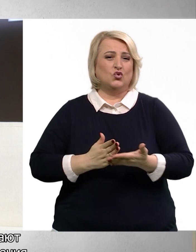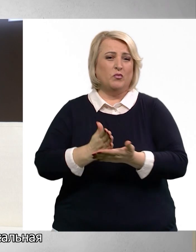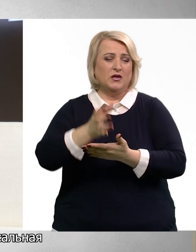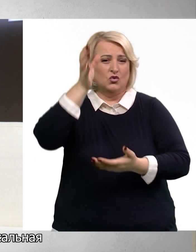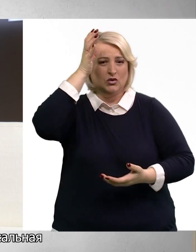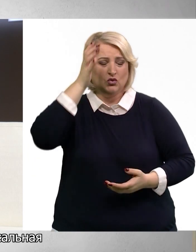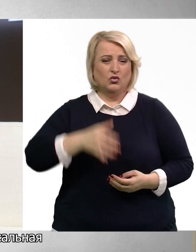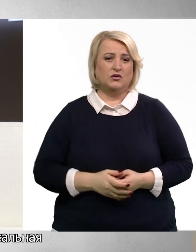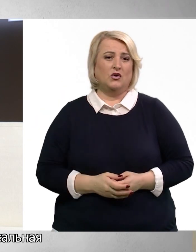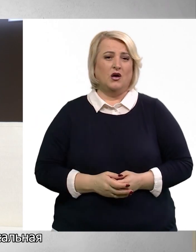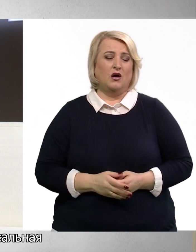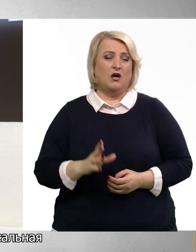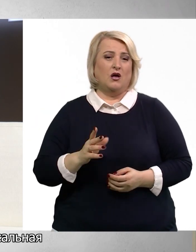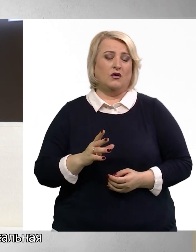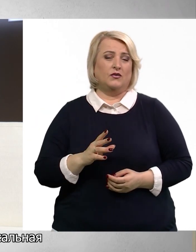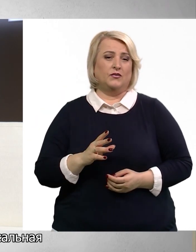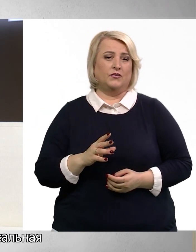studiu, dar,